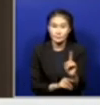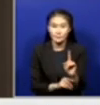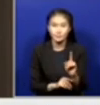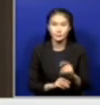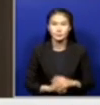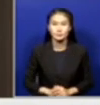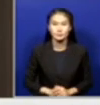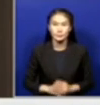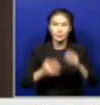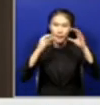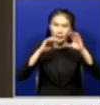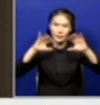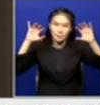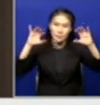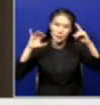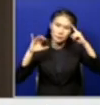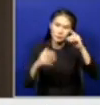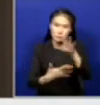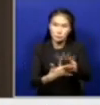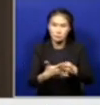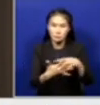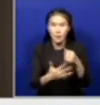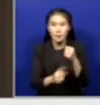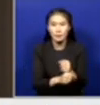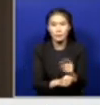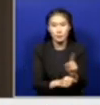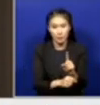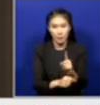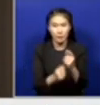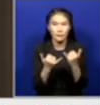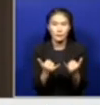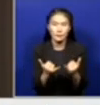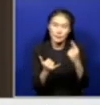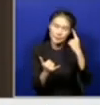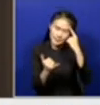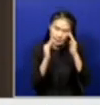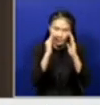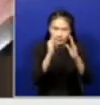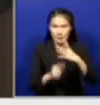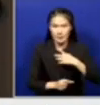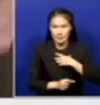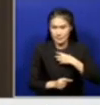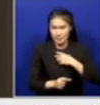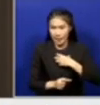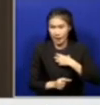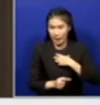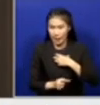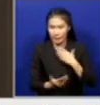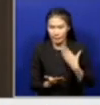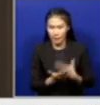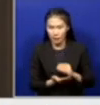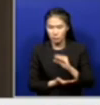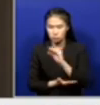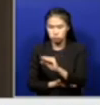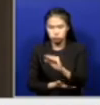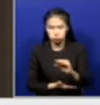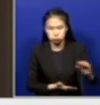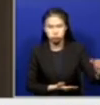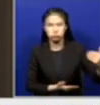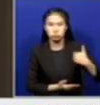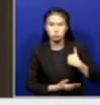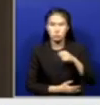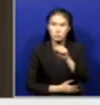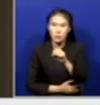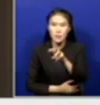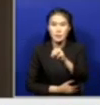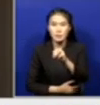รัฐบาลจะทำอย่างไรในเมื่อที่ท่านตั้งใจที่จะให้กระจายออกไปให้กับ SME ทั่วไ